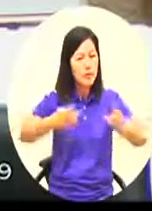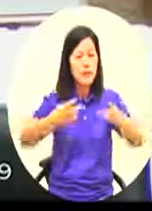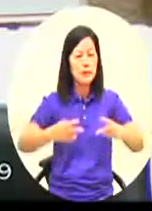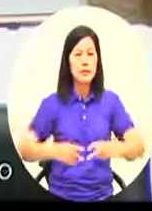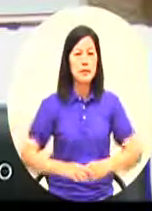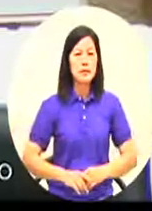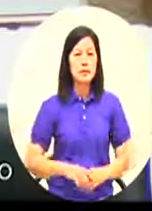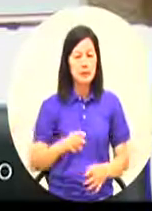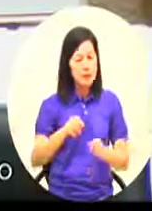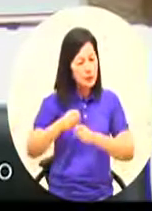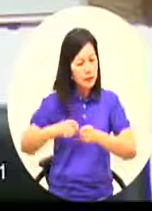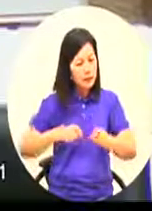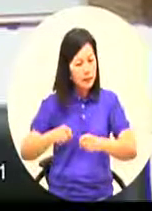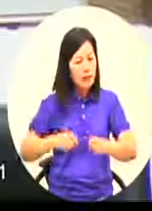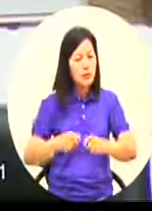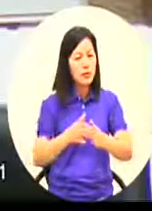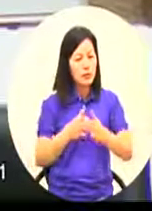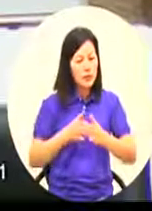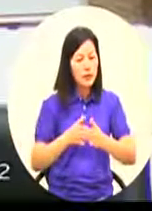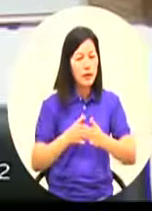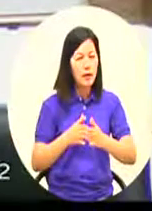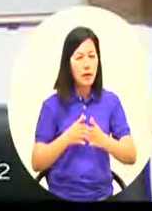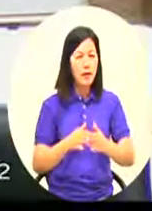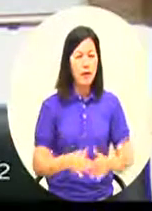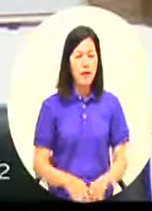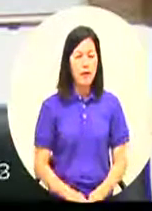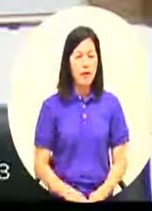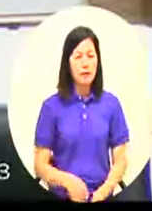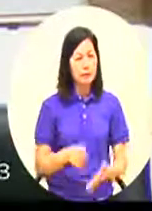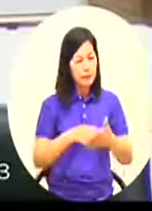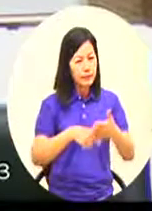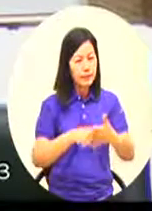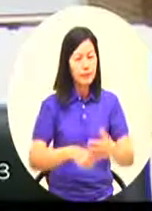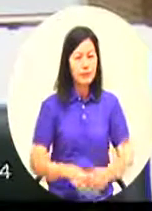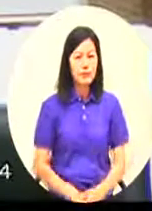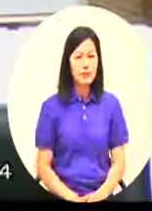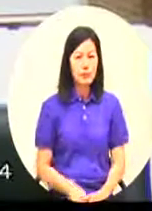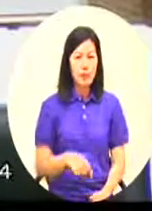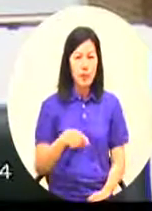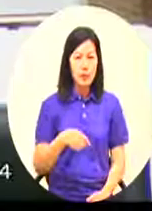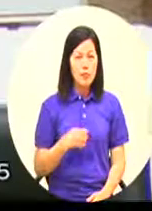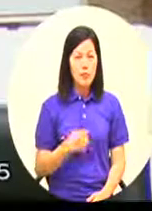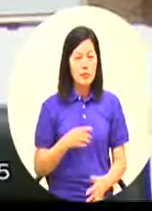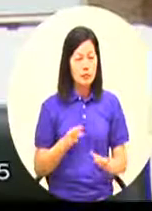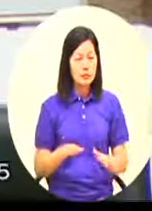个计划需求。那么在这边我有一个